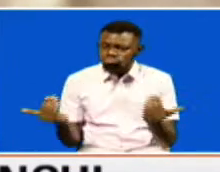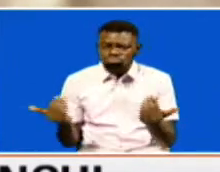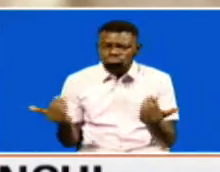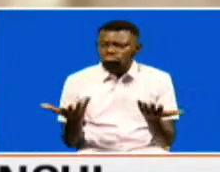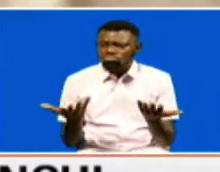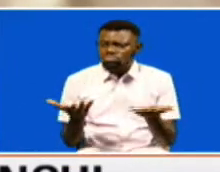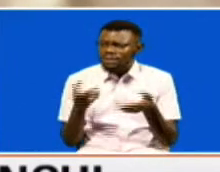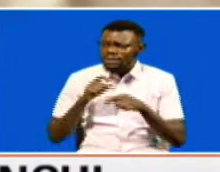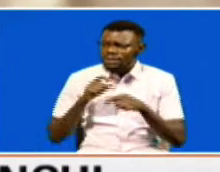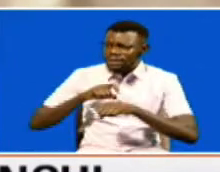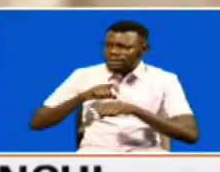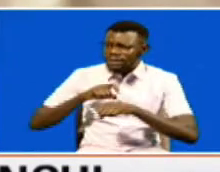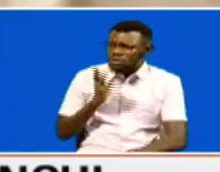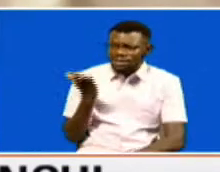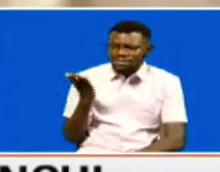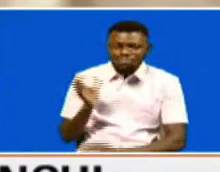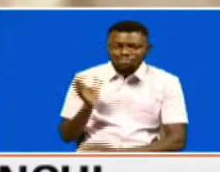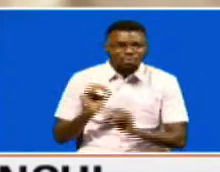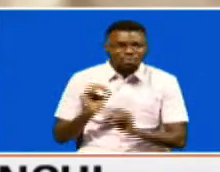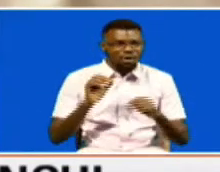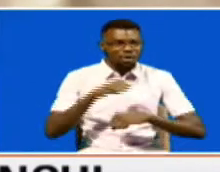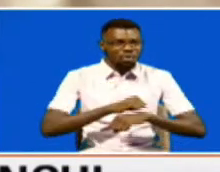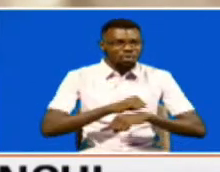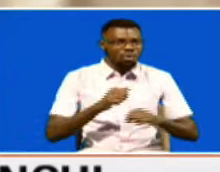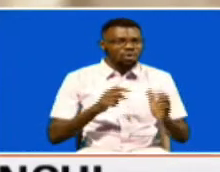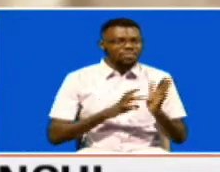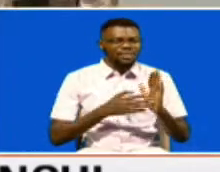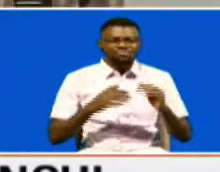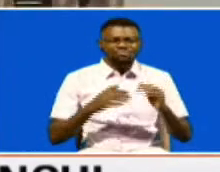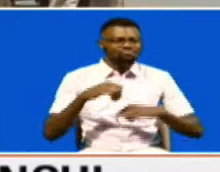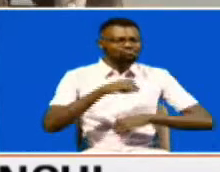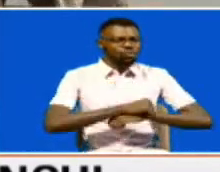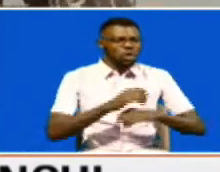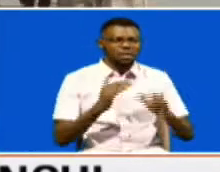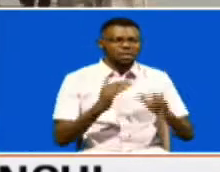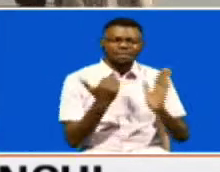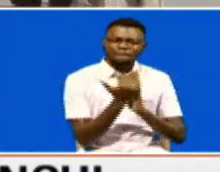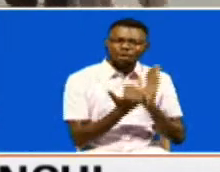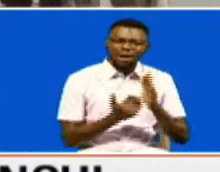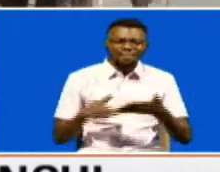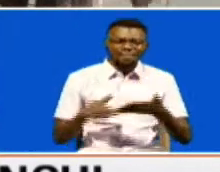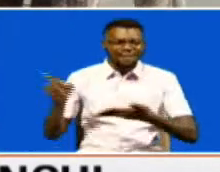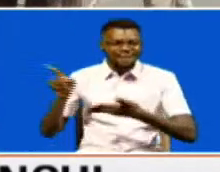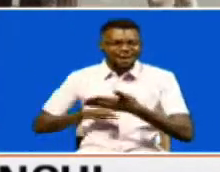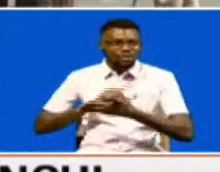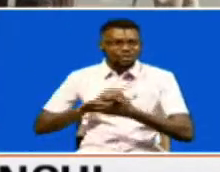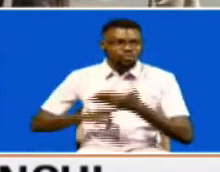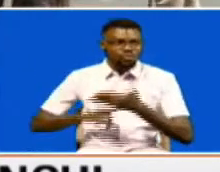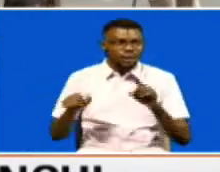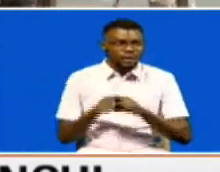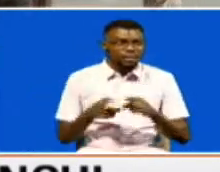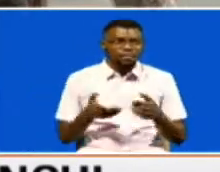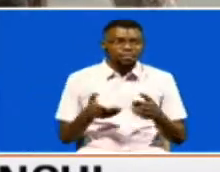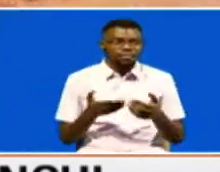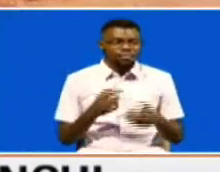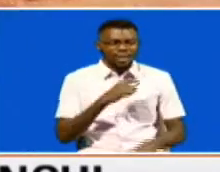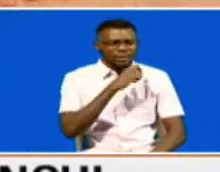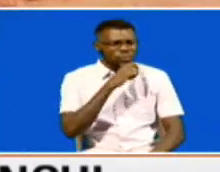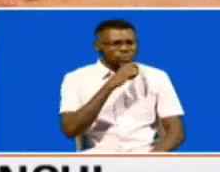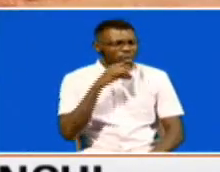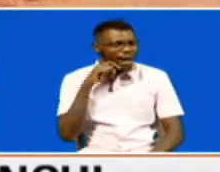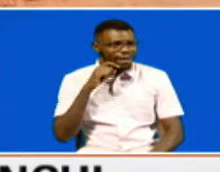in school, then the operations of that school is impacted. Hali kadhalika, ukame unaoshuhudiwa kaunti